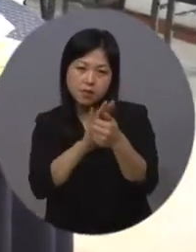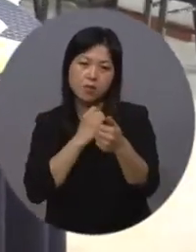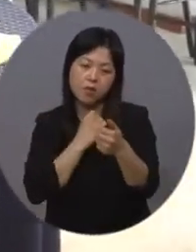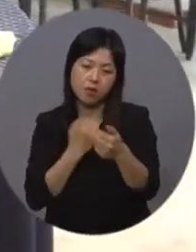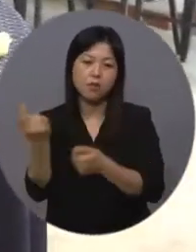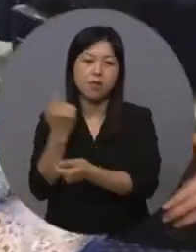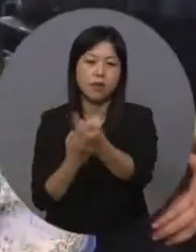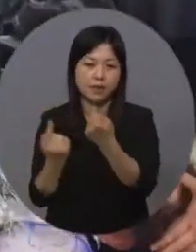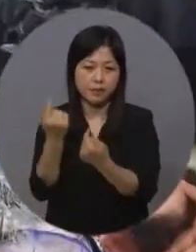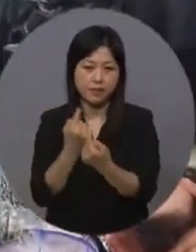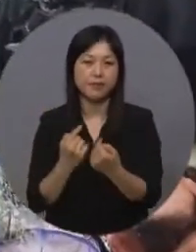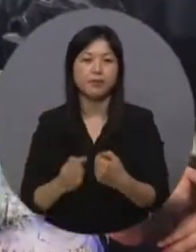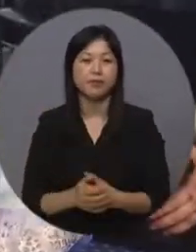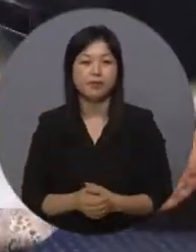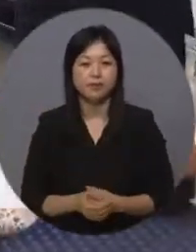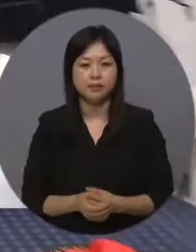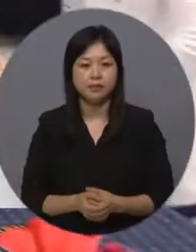모였습니다.